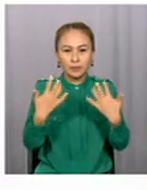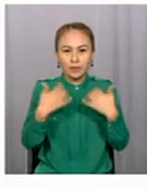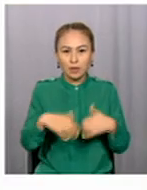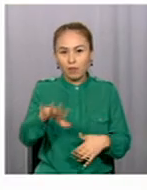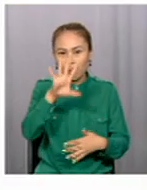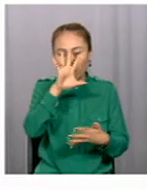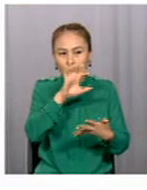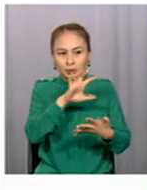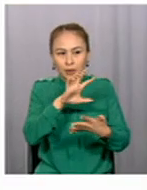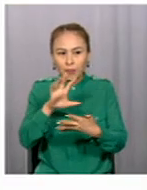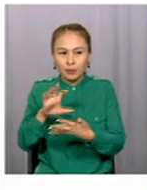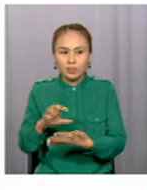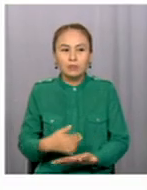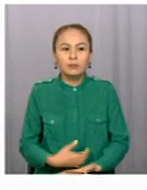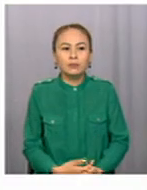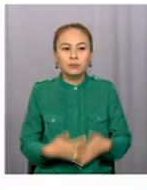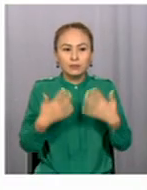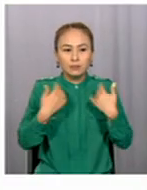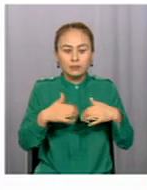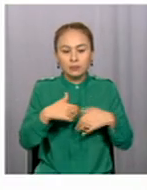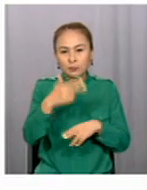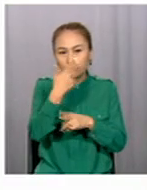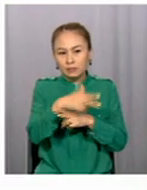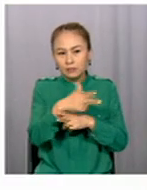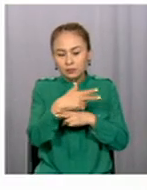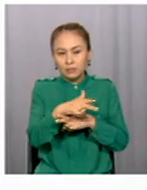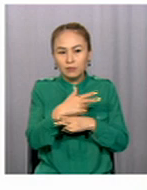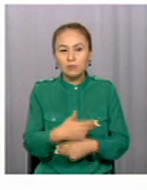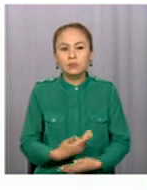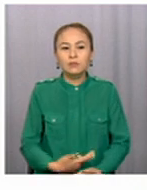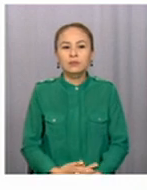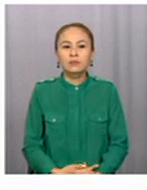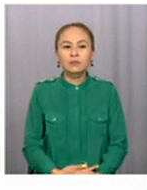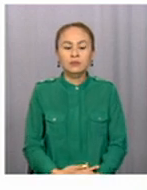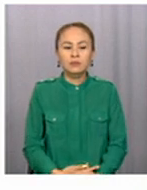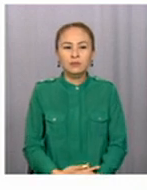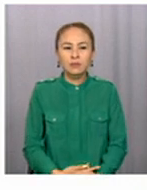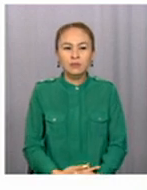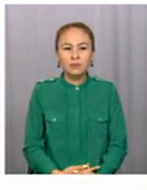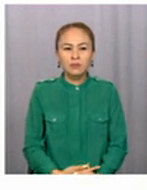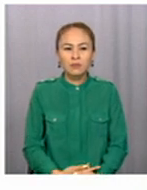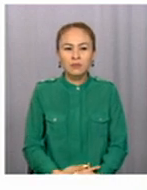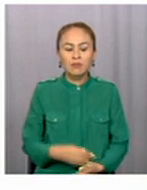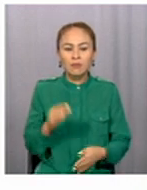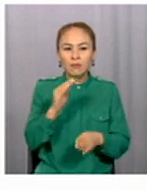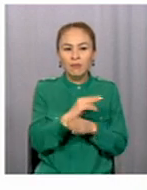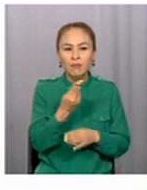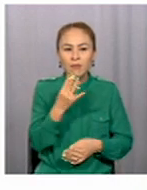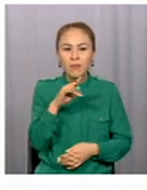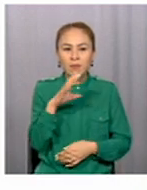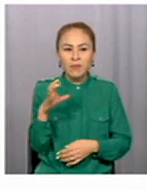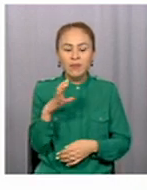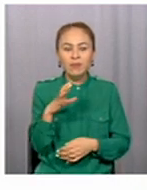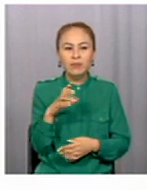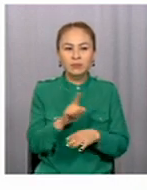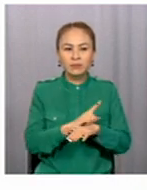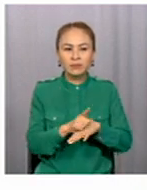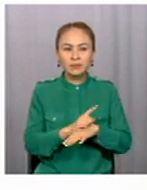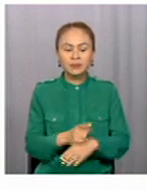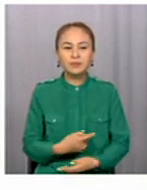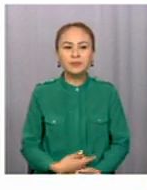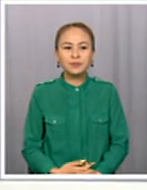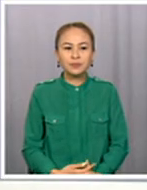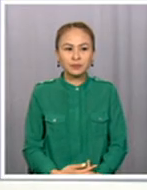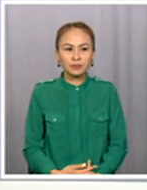сандық фотоаппарат, сандық видеокамера және GPS навигатор